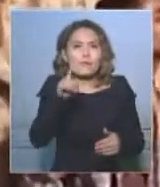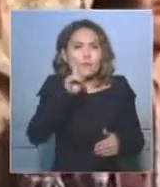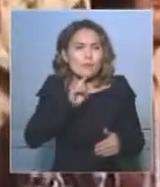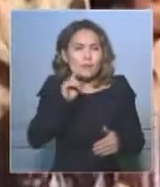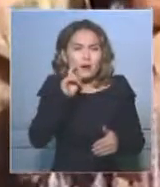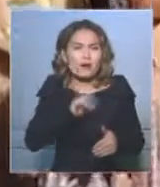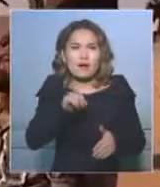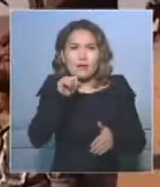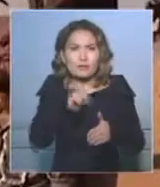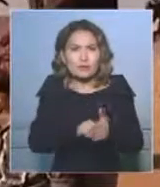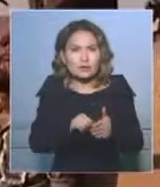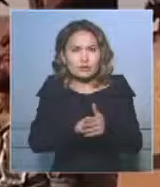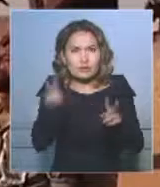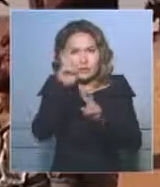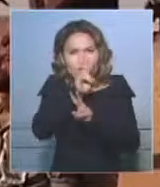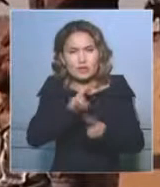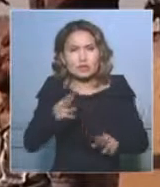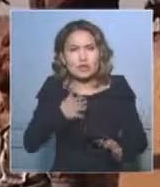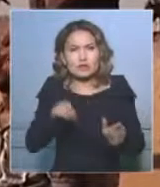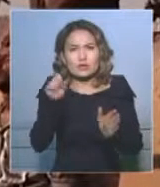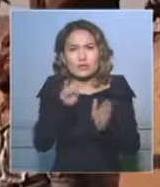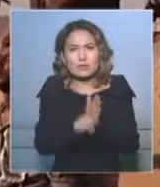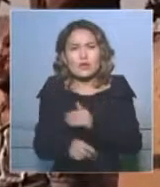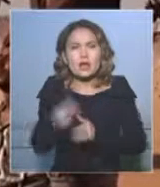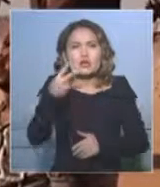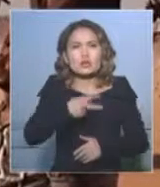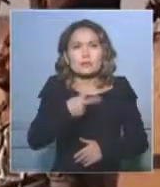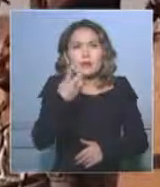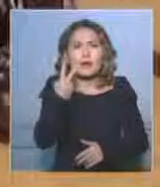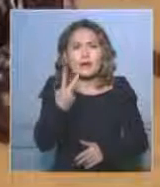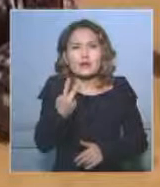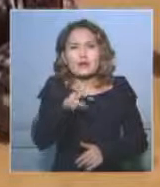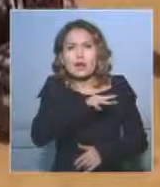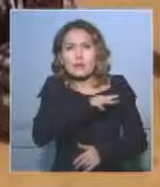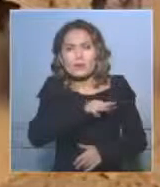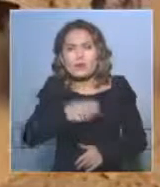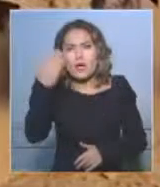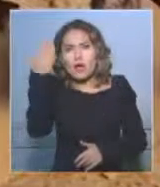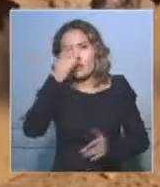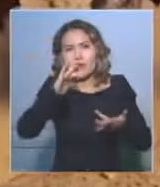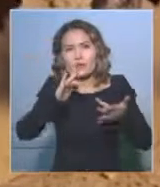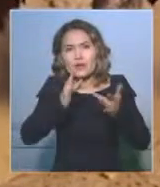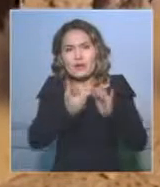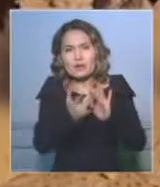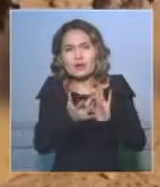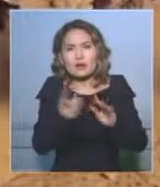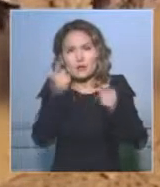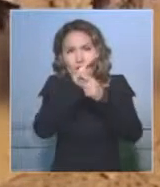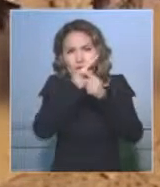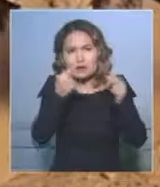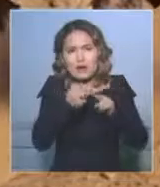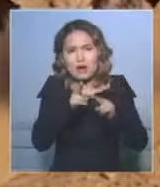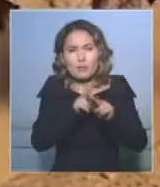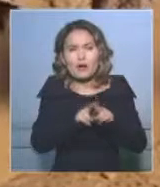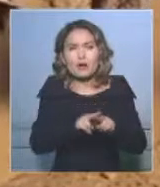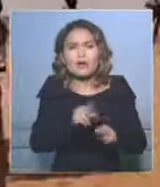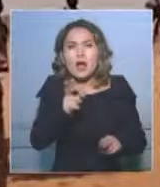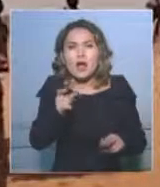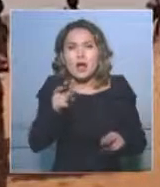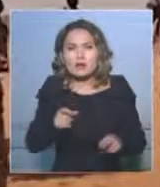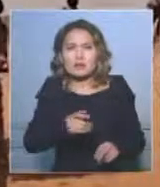өлтірілгені туралы ешқандай ақпарат жоқ. 22 минуттан тұратын бейнероликтің көп бөлігінде әскери әрекеттер мен шабуыл